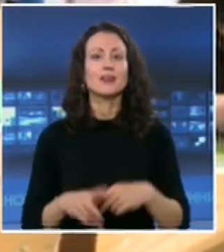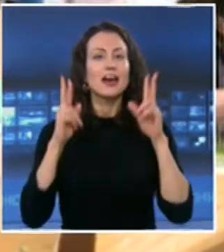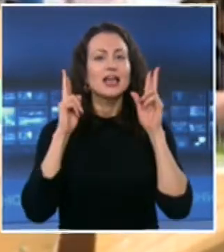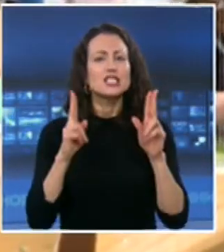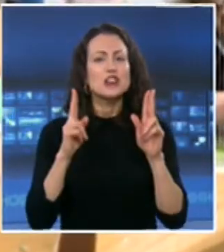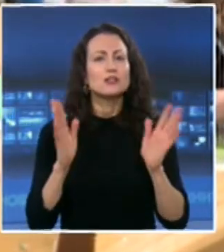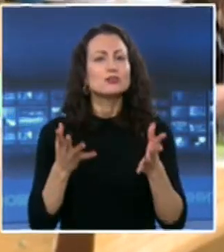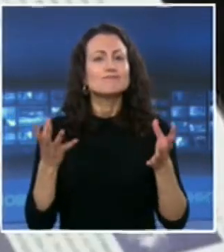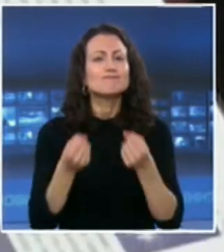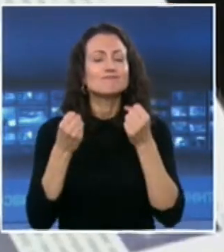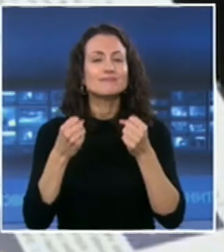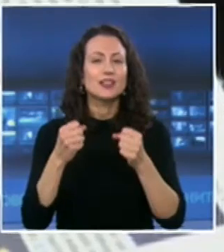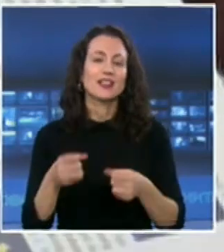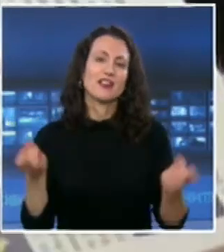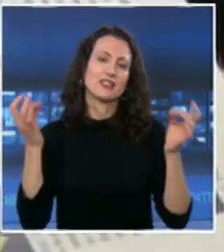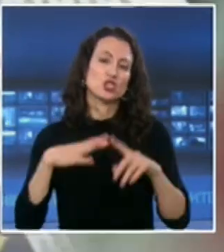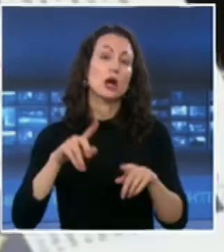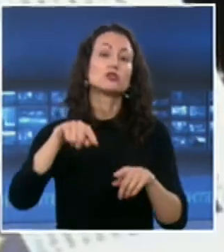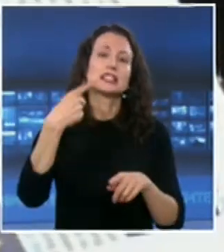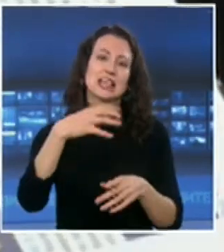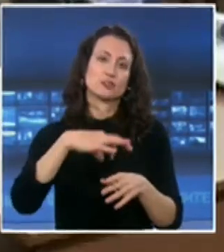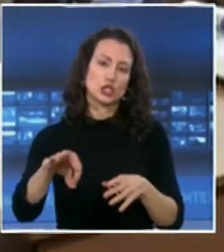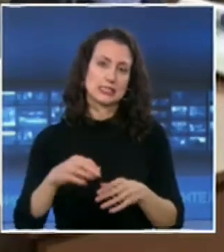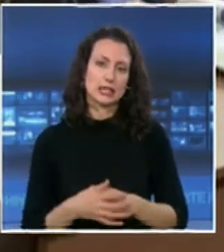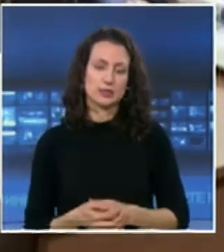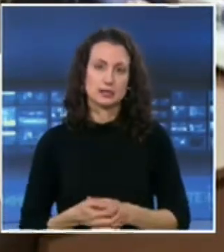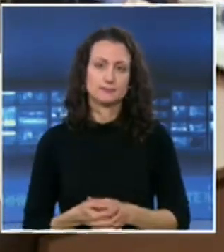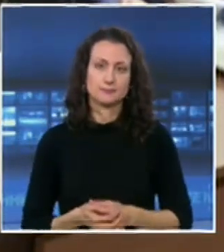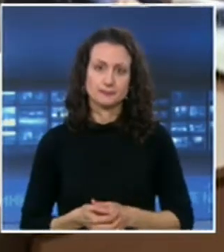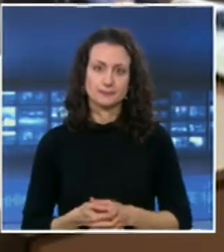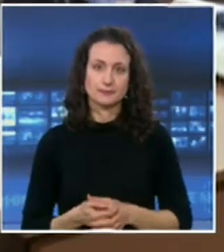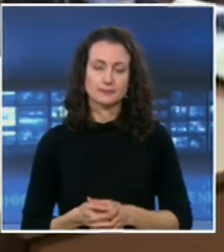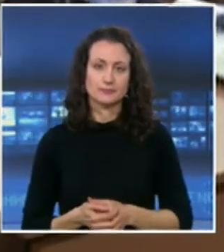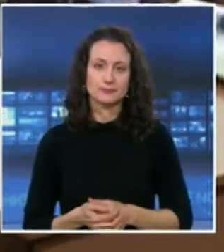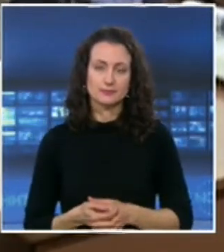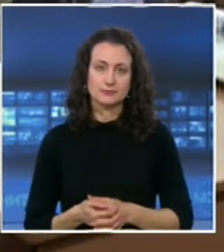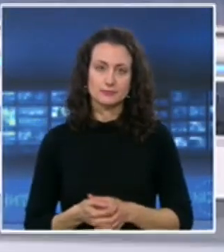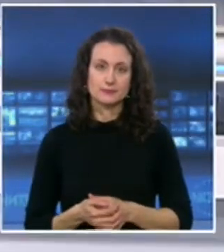в началото на следващата седмица. За новините на Нова, Цеца Алексова.